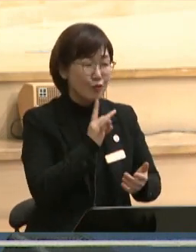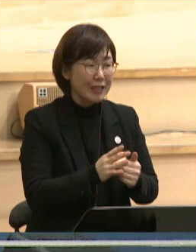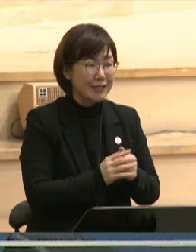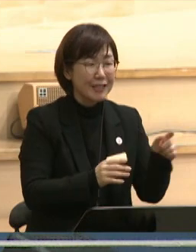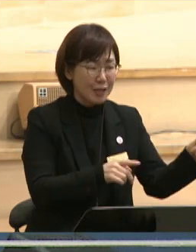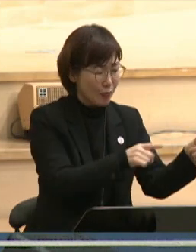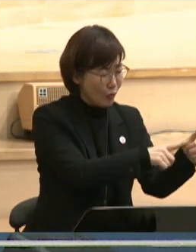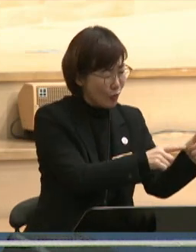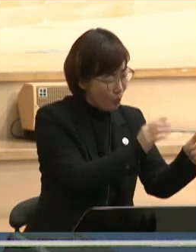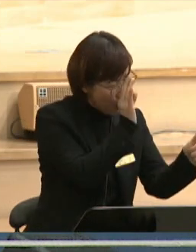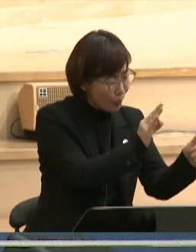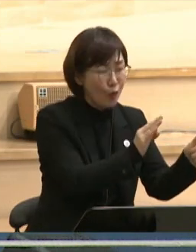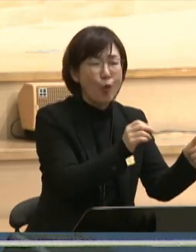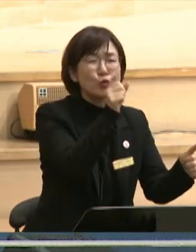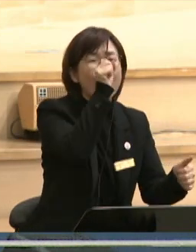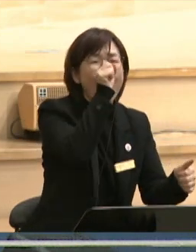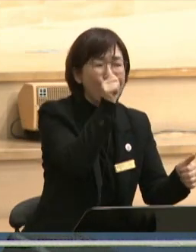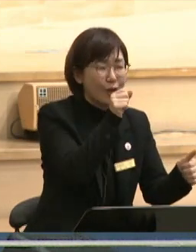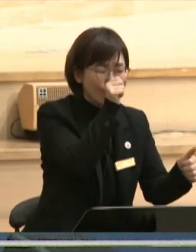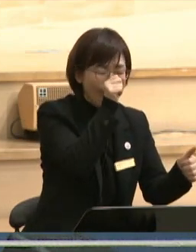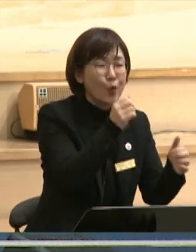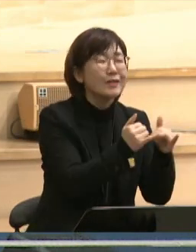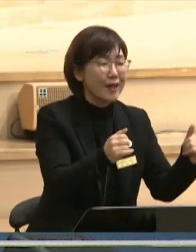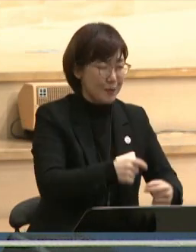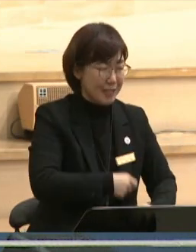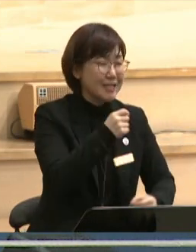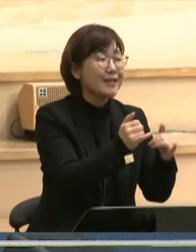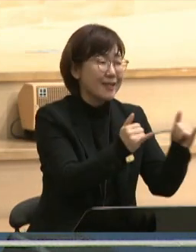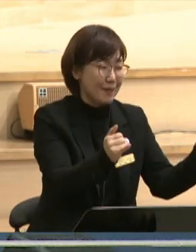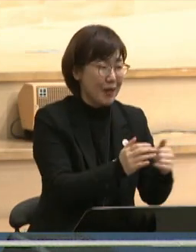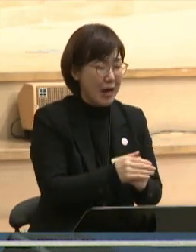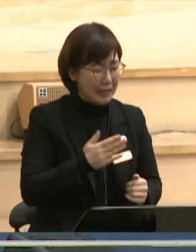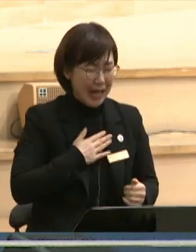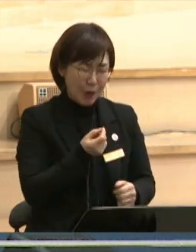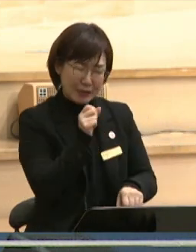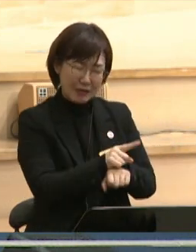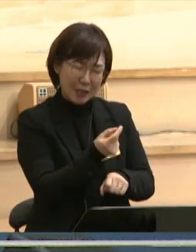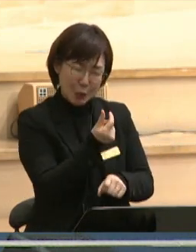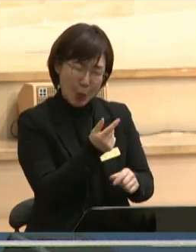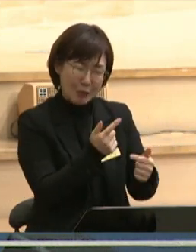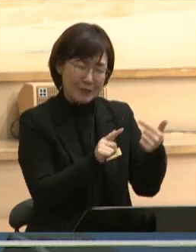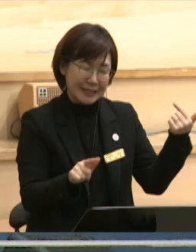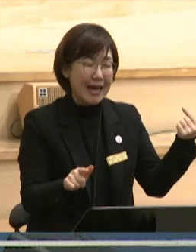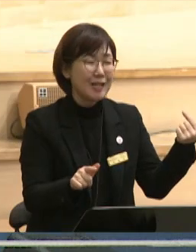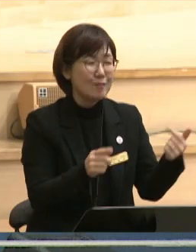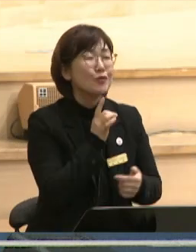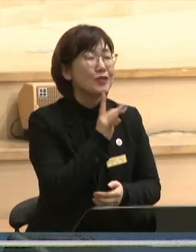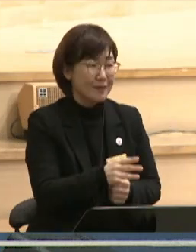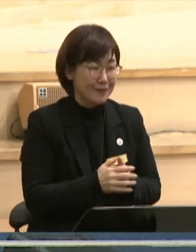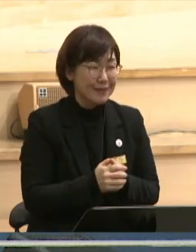좋은 사람이에요 진짜 좋은 사람입니다 저랑 조금 안 맞을뿐입니다